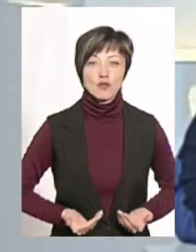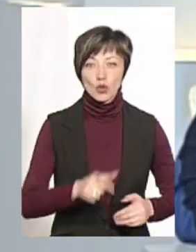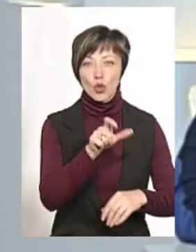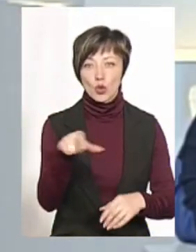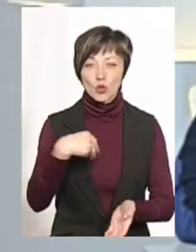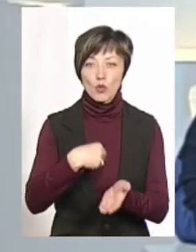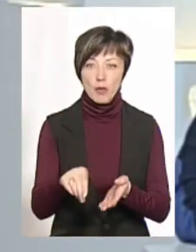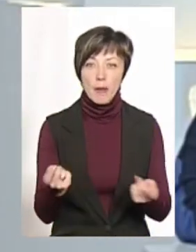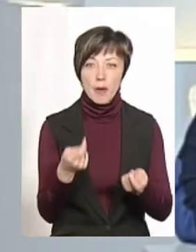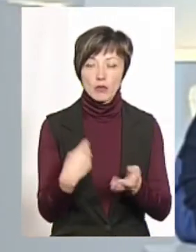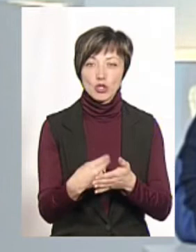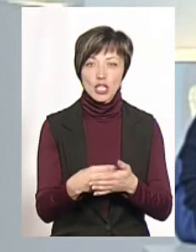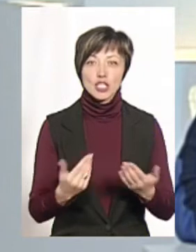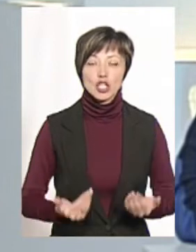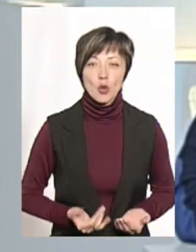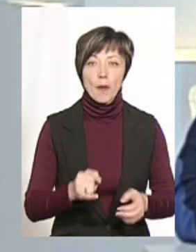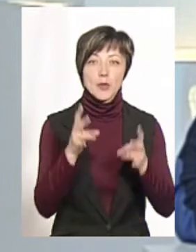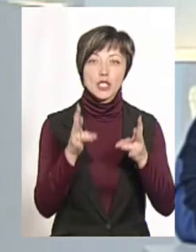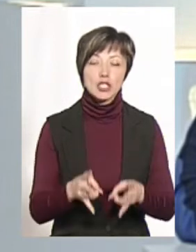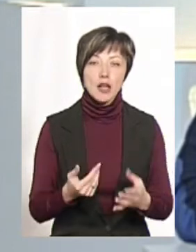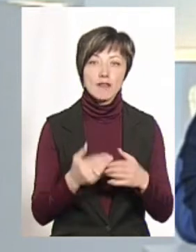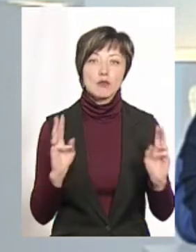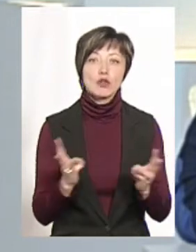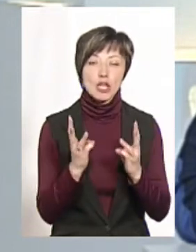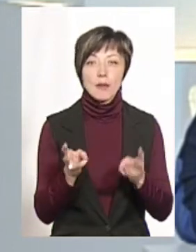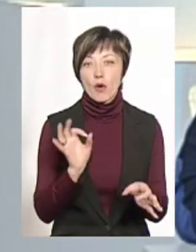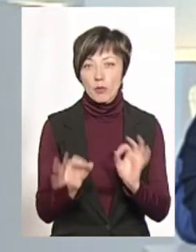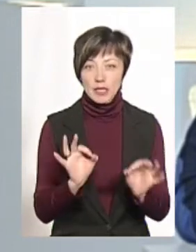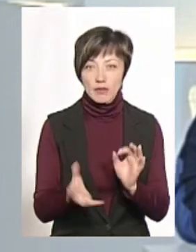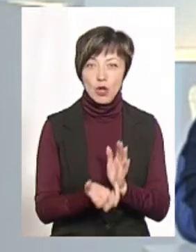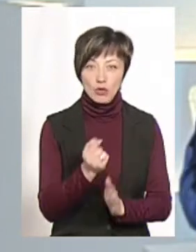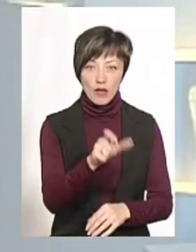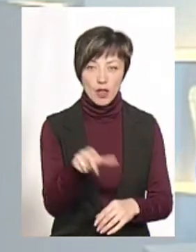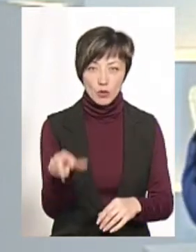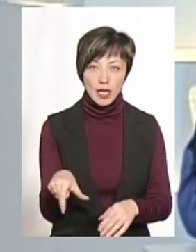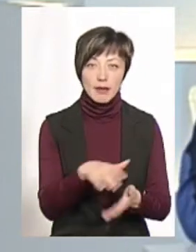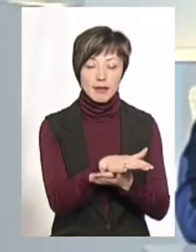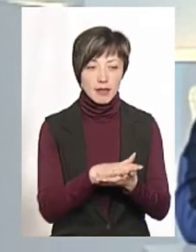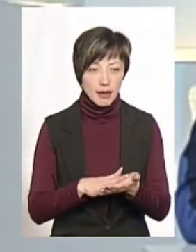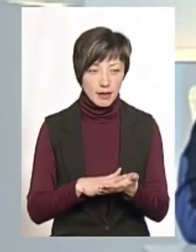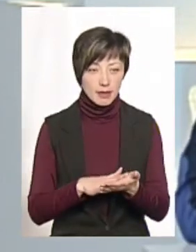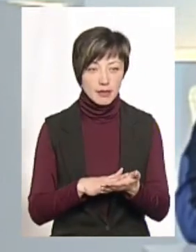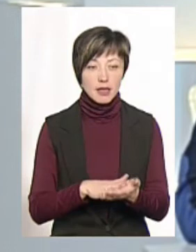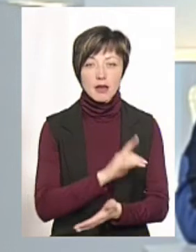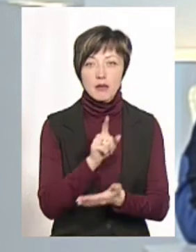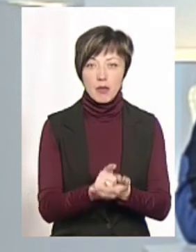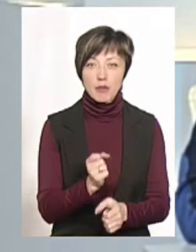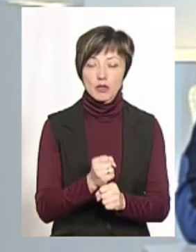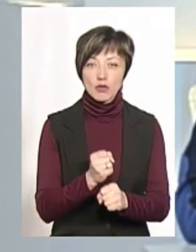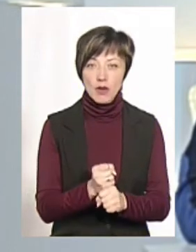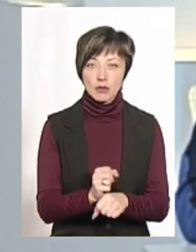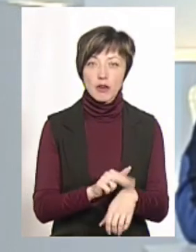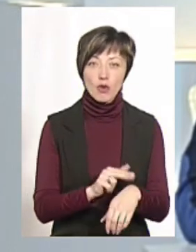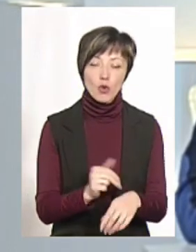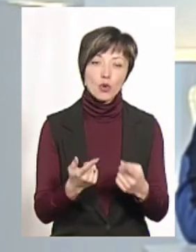люди, які купили малобюджетне житло і постраждали від пожежі. Ми об'єктивно рятували людей. Далі має працювати, звичайно,